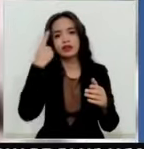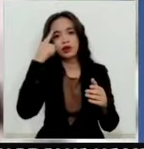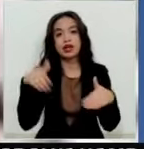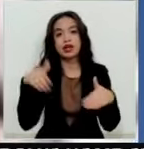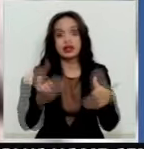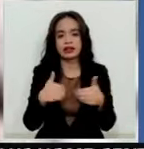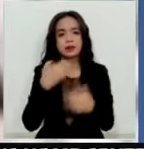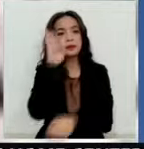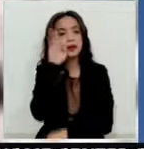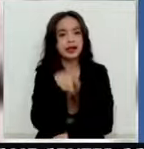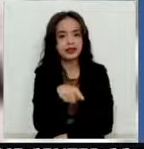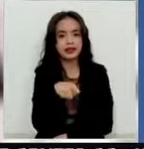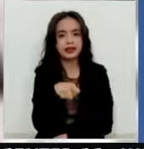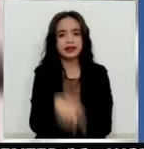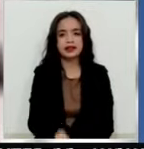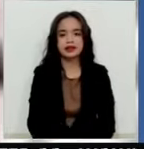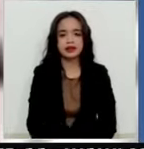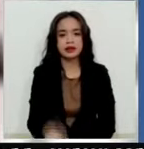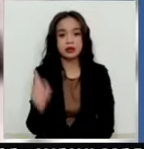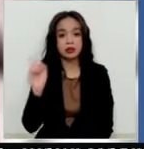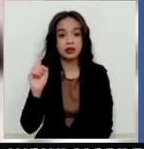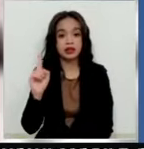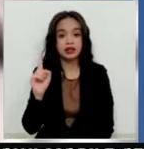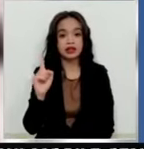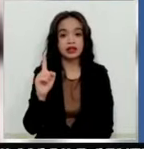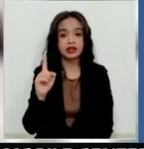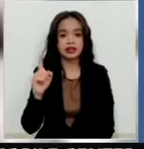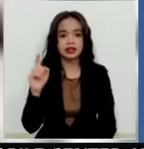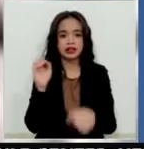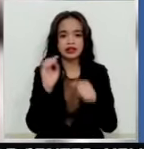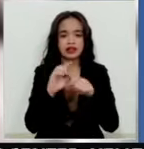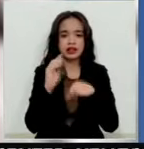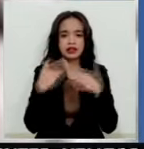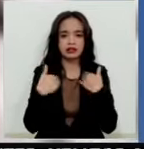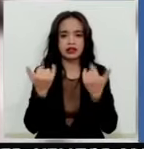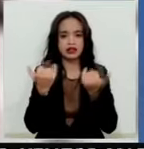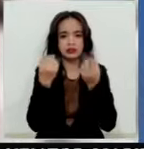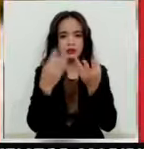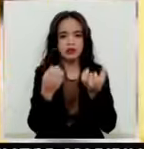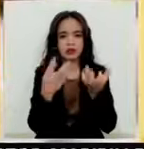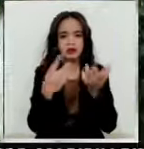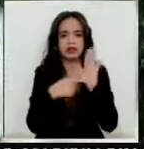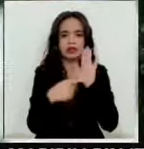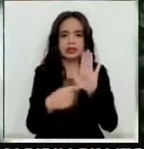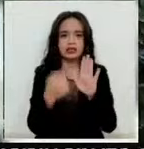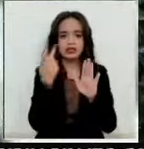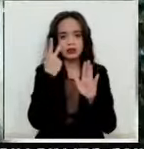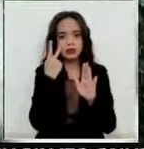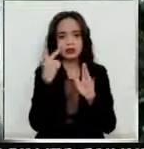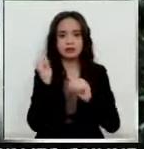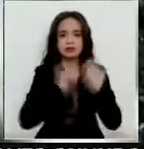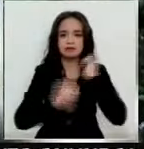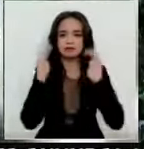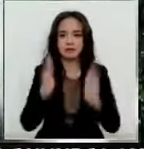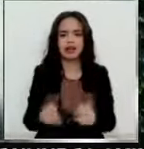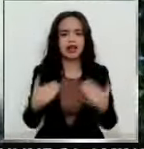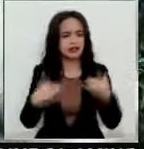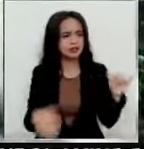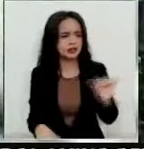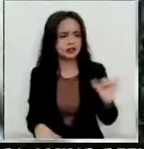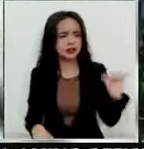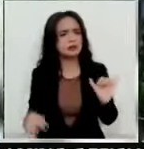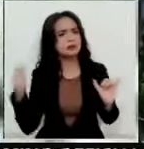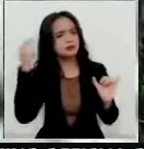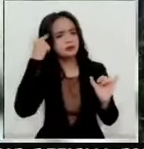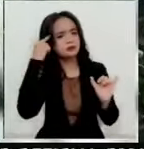Abraham Lawyer na tumatawag ng matinding atensyon ngayon sa showbiz. We have the same mindset. If an